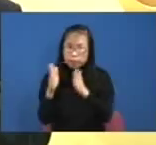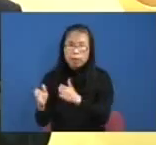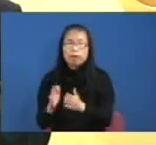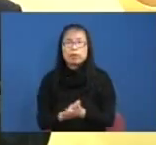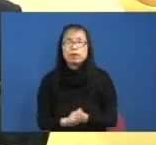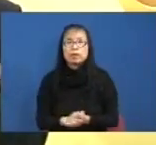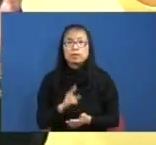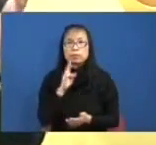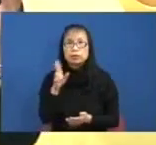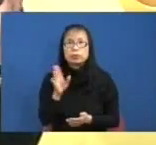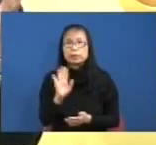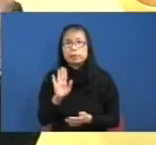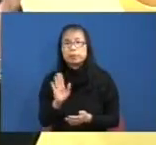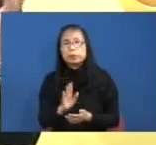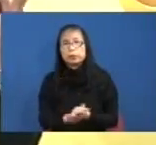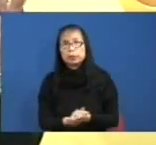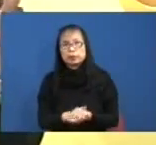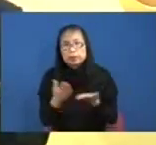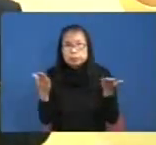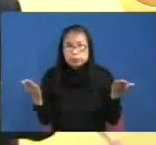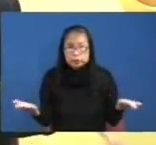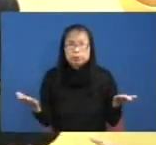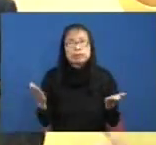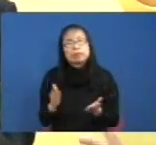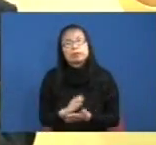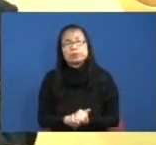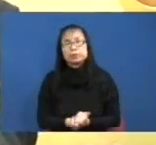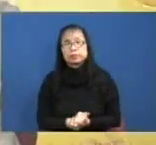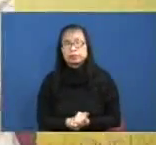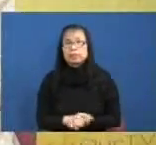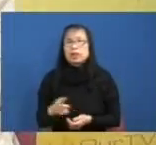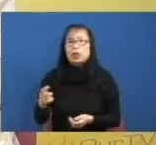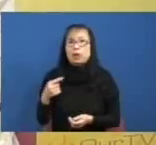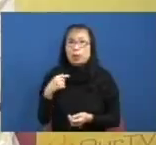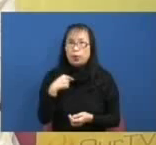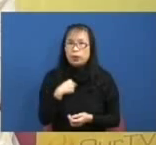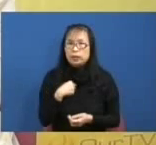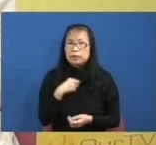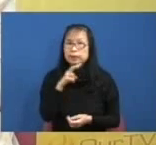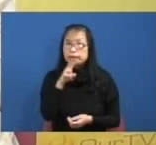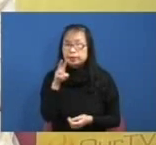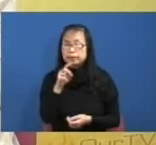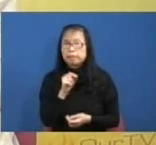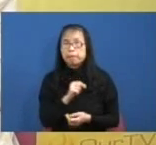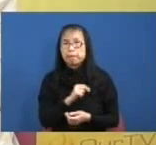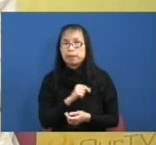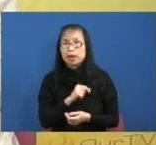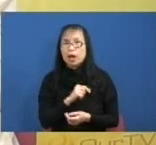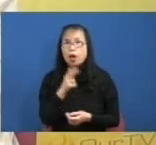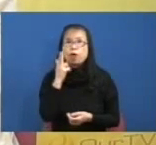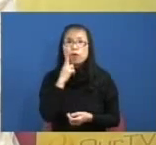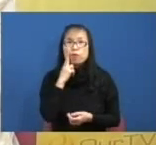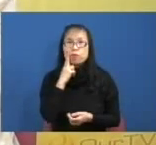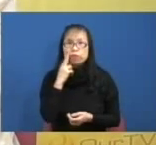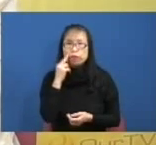佢哋唔會話真係好似點算咧。 係咯，嗱，其實我覺得稍稍即係話，我哋變咗少少講呢個福利嘅